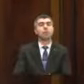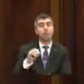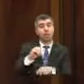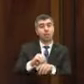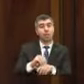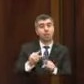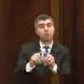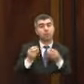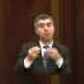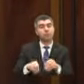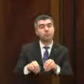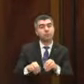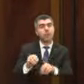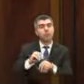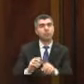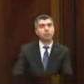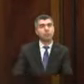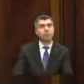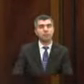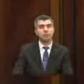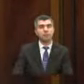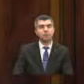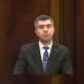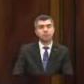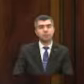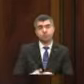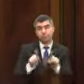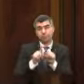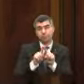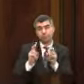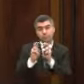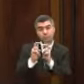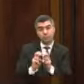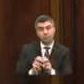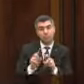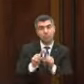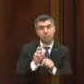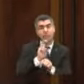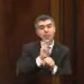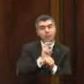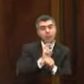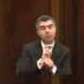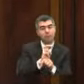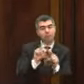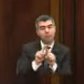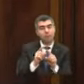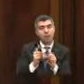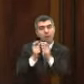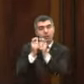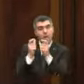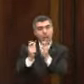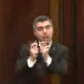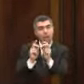آخر يتعلق باحتواء تراجع القروض الاستثمارية. سجلت القروض في هذا